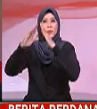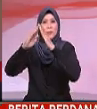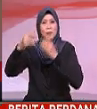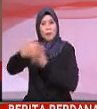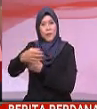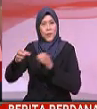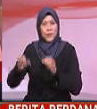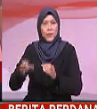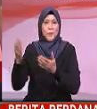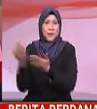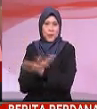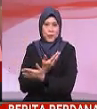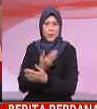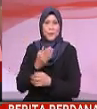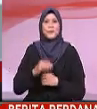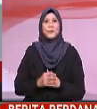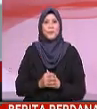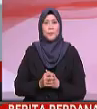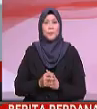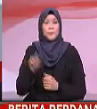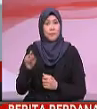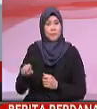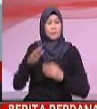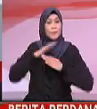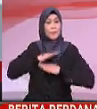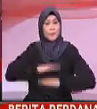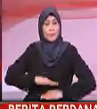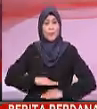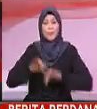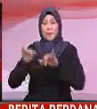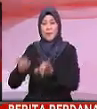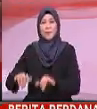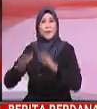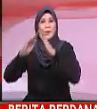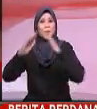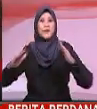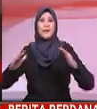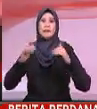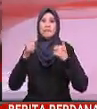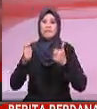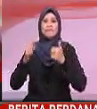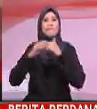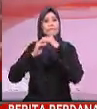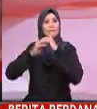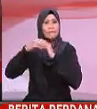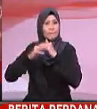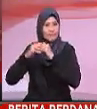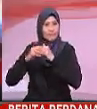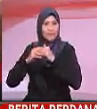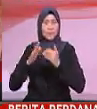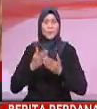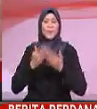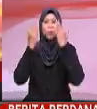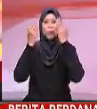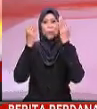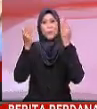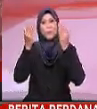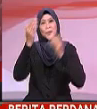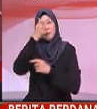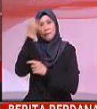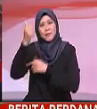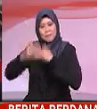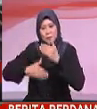2. Bukan sahaja lega bakal menduduki kediaman lebih selesa, malah mereka juga bersyukur